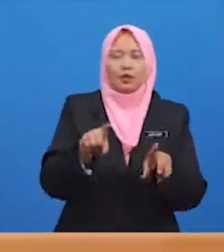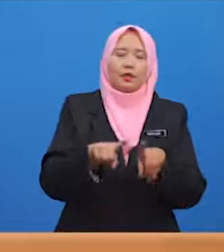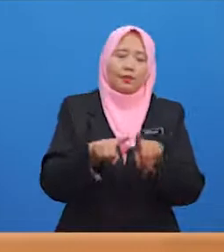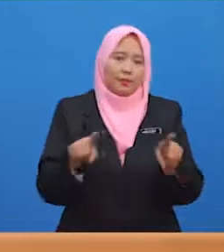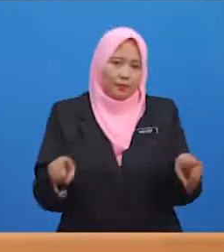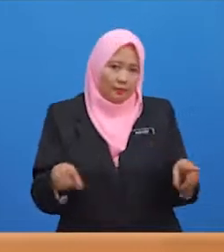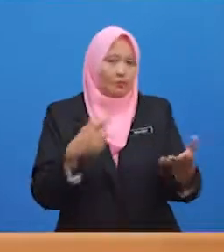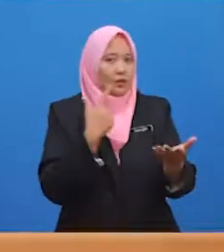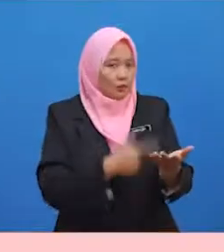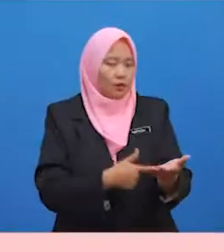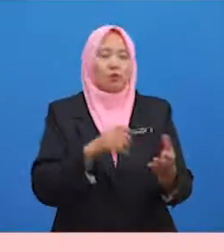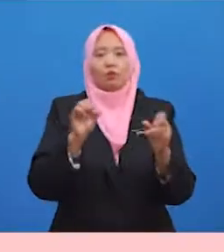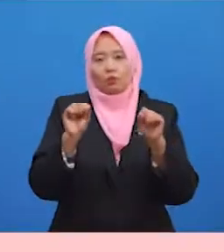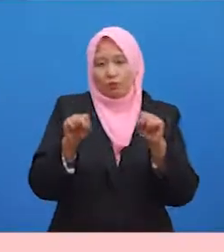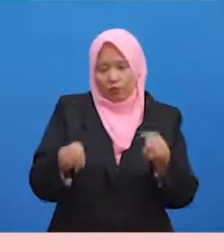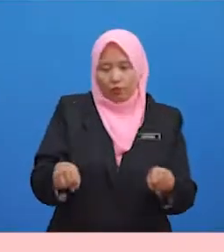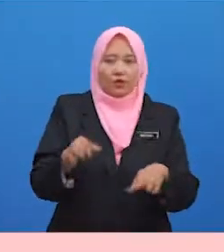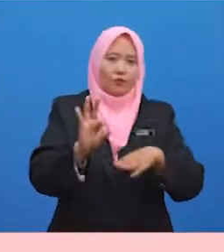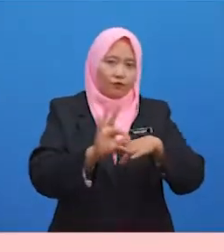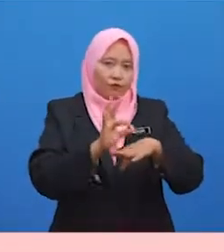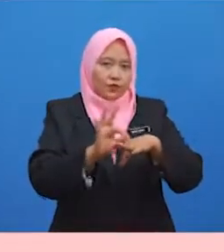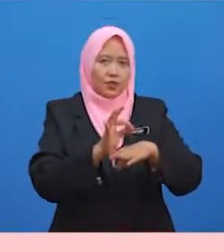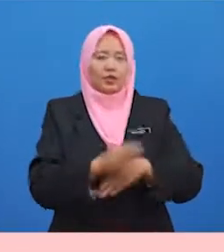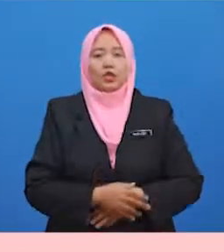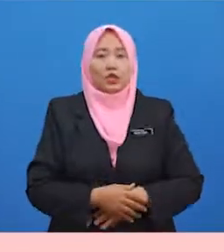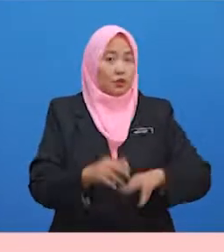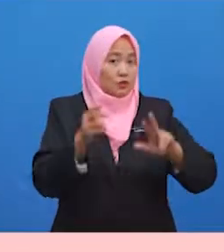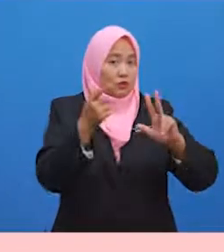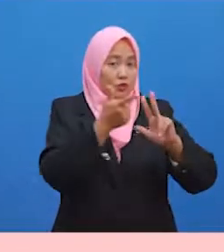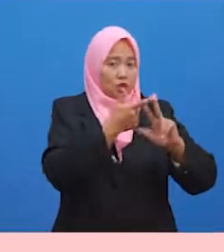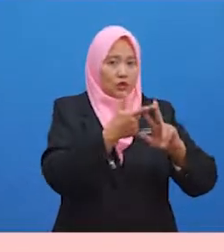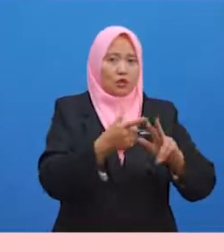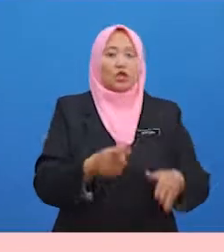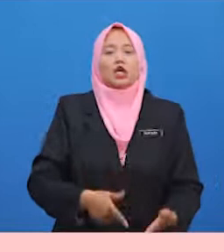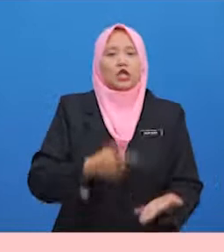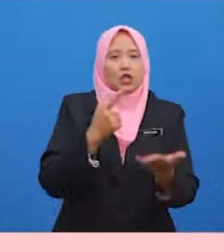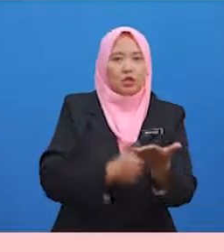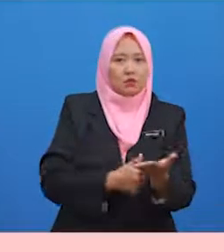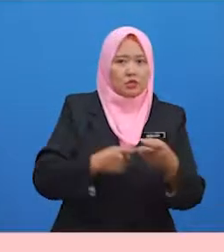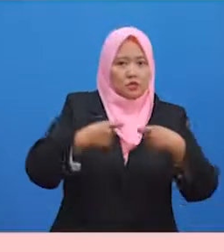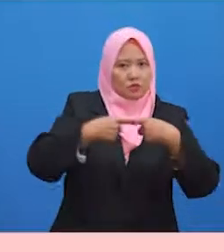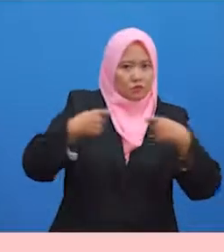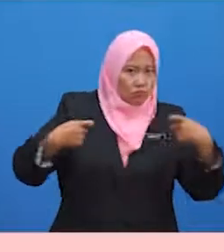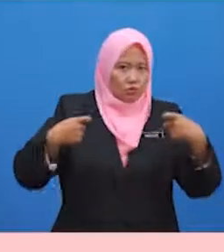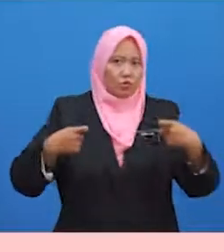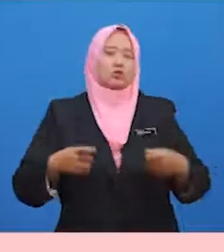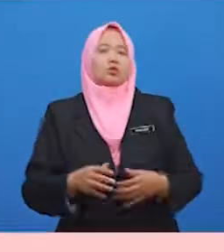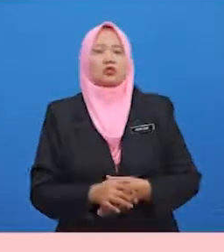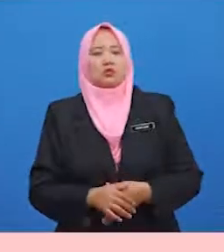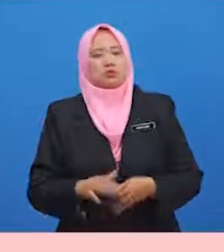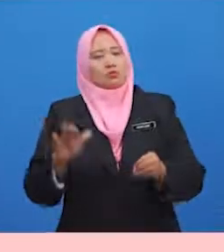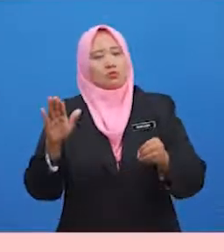masih boleh berfungsi. Semasa di peringkat ketiga, ligamen akan putus sepenuhnya. Semasa ligamen